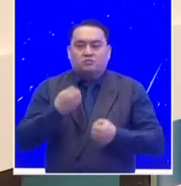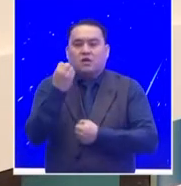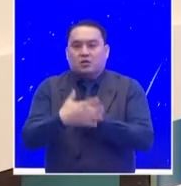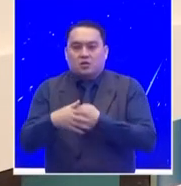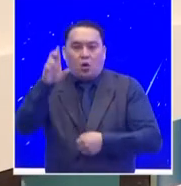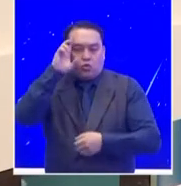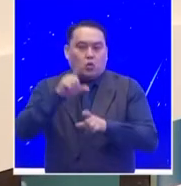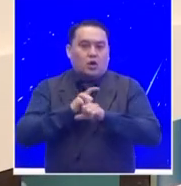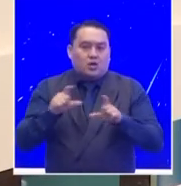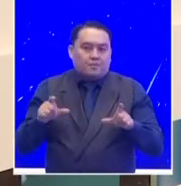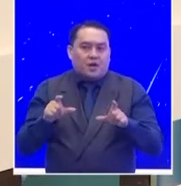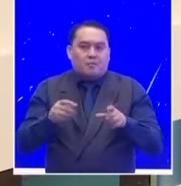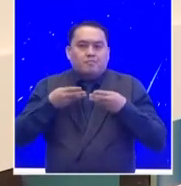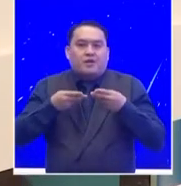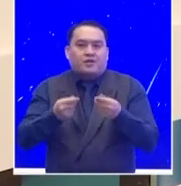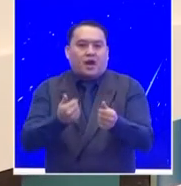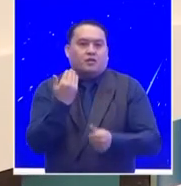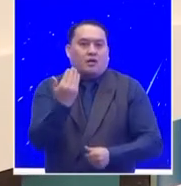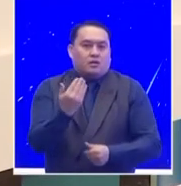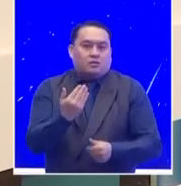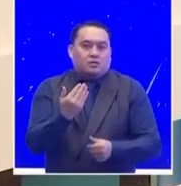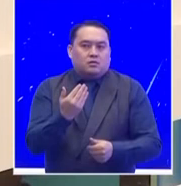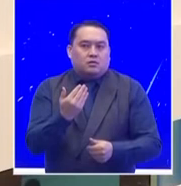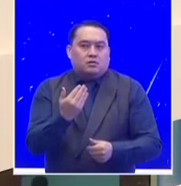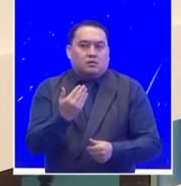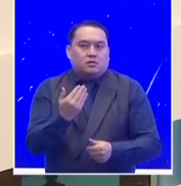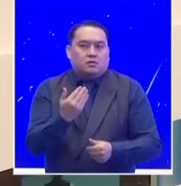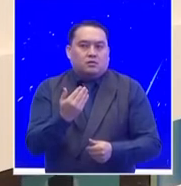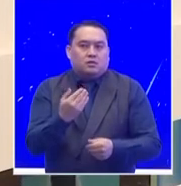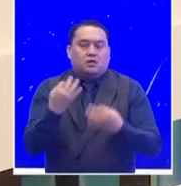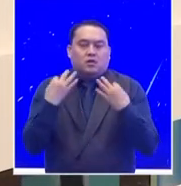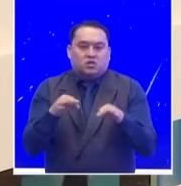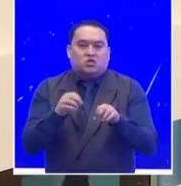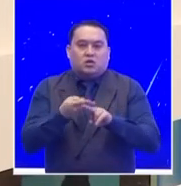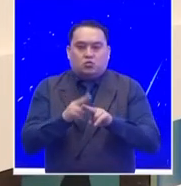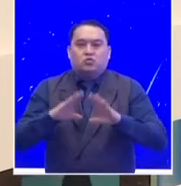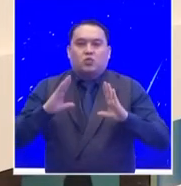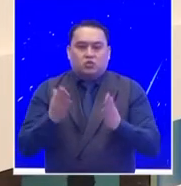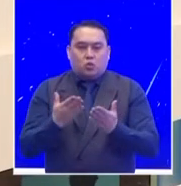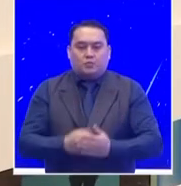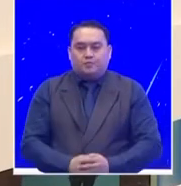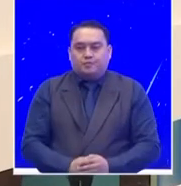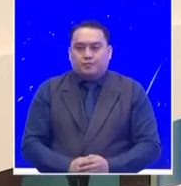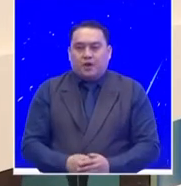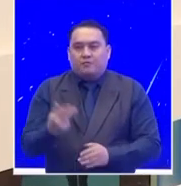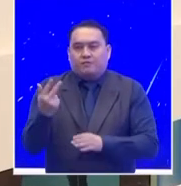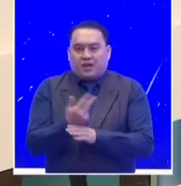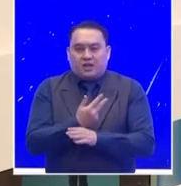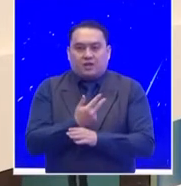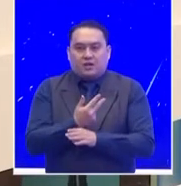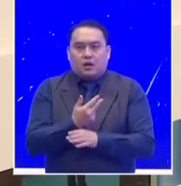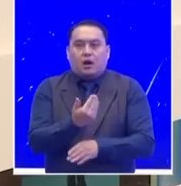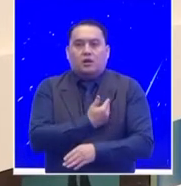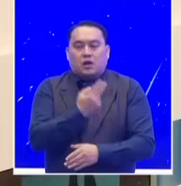центральные госорганы повлиять на это и до конца, так сказать, разрешить эту ситуацию. И в-третьих,